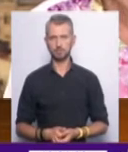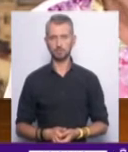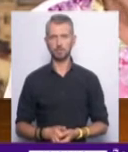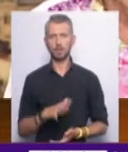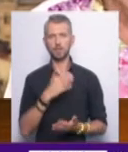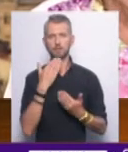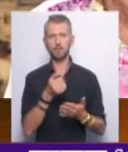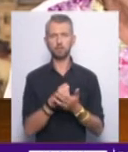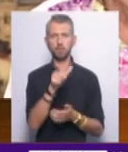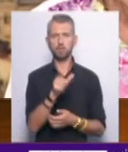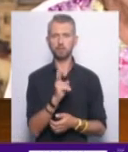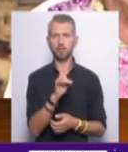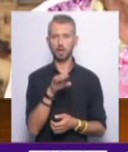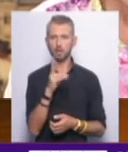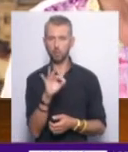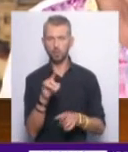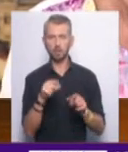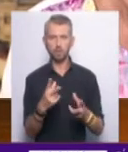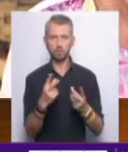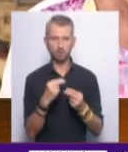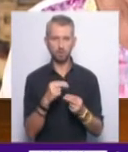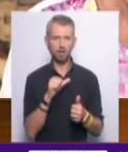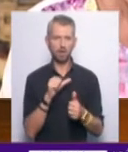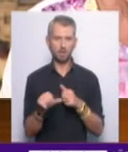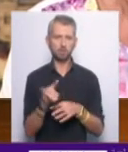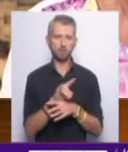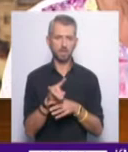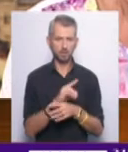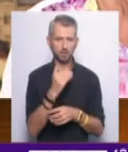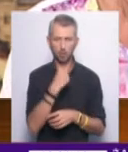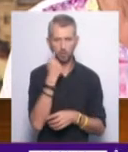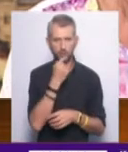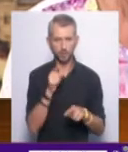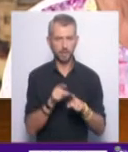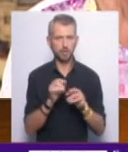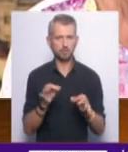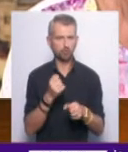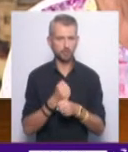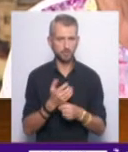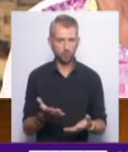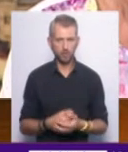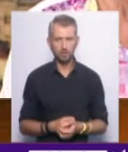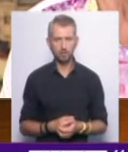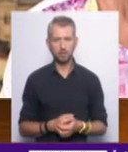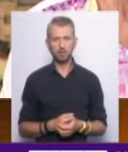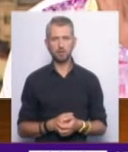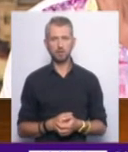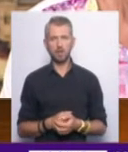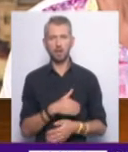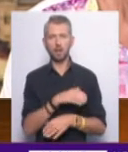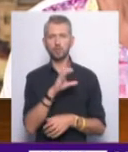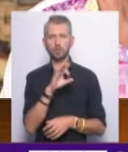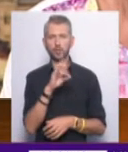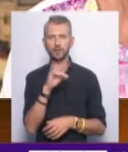Звертався до пана Каретко, він теж обіцяв, але крім брехні з його вуст так нічого не зроблено. Адреса Софняних,